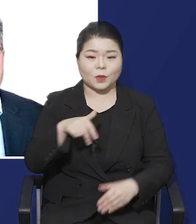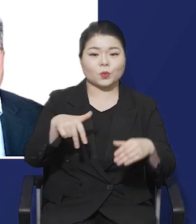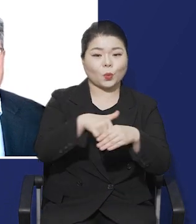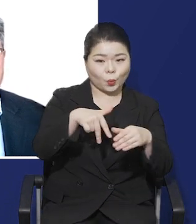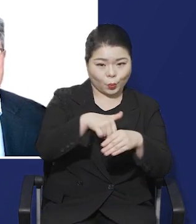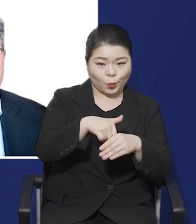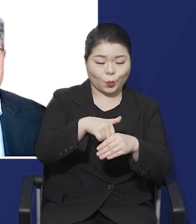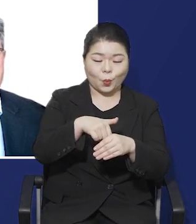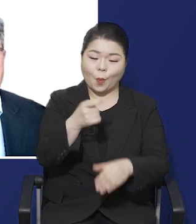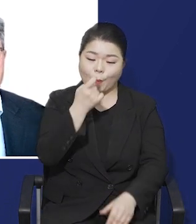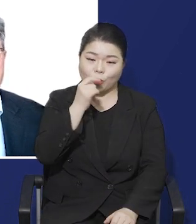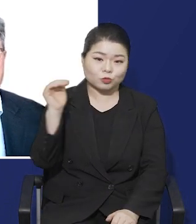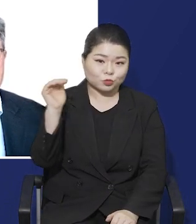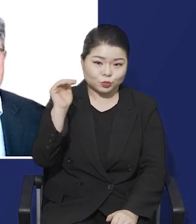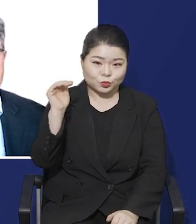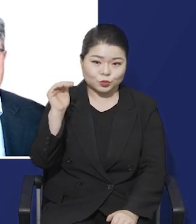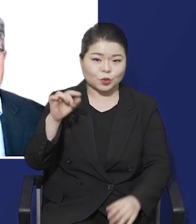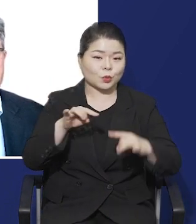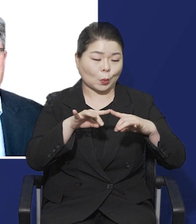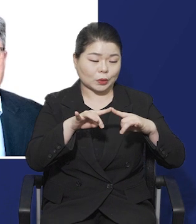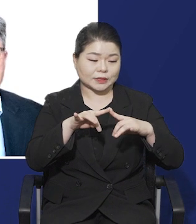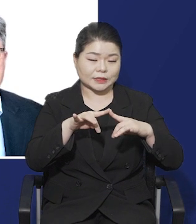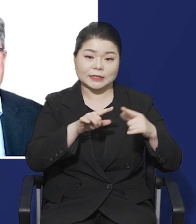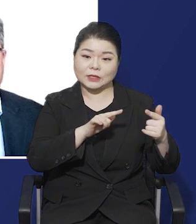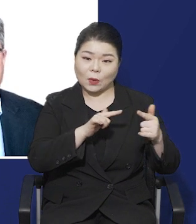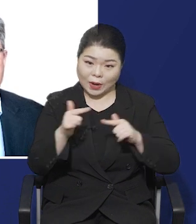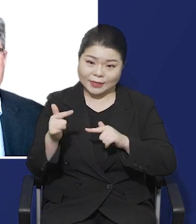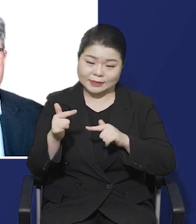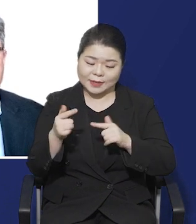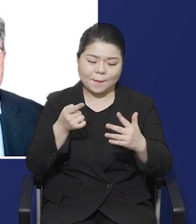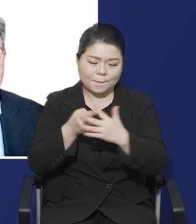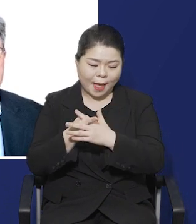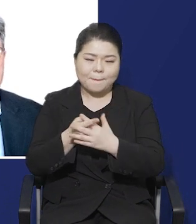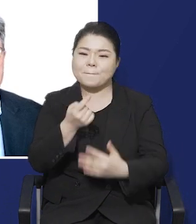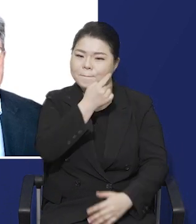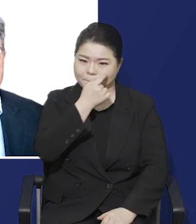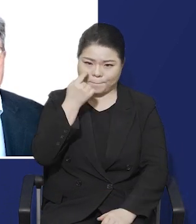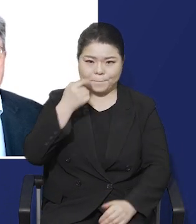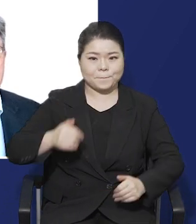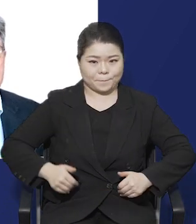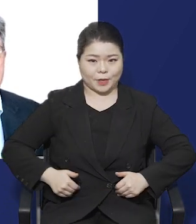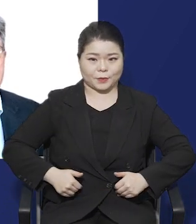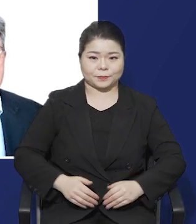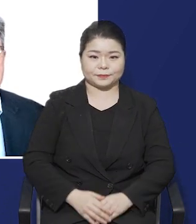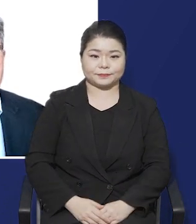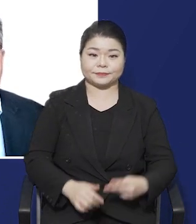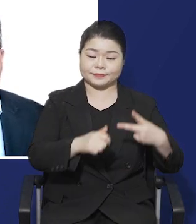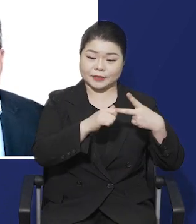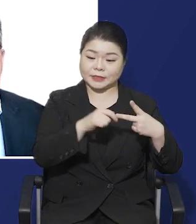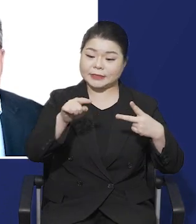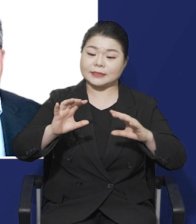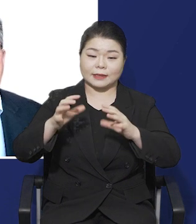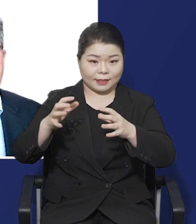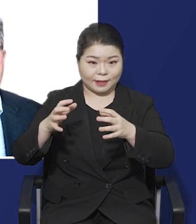종교, 교육 수준, 통신 이런 것들을 파악을 해야 합니다. 두 번째로 그